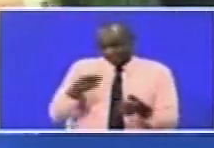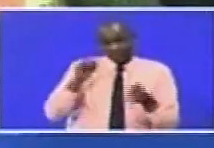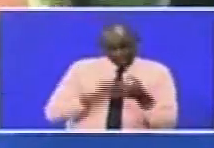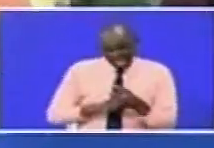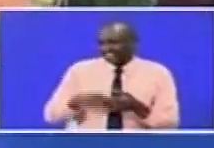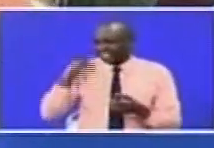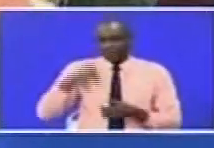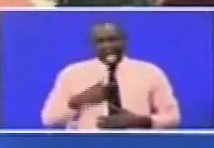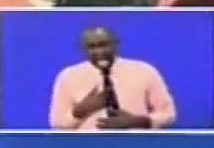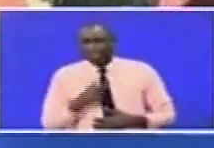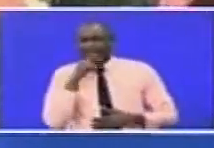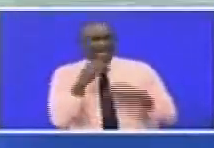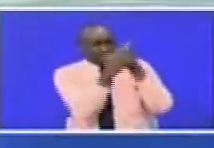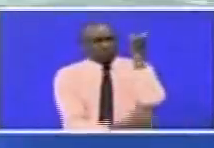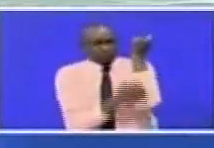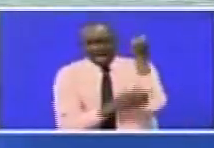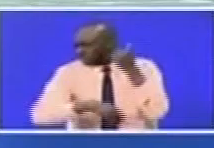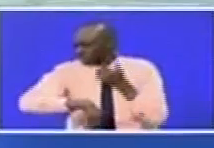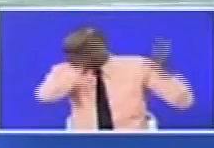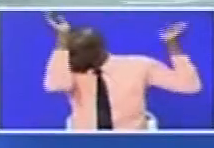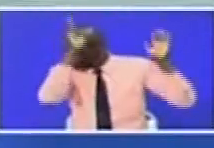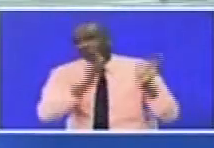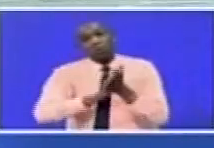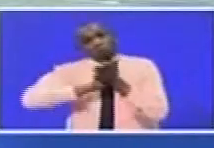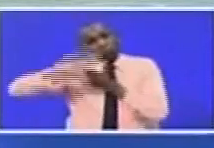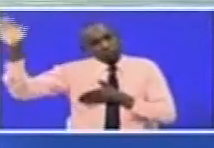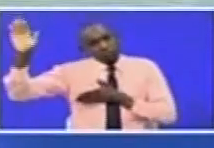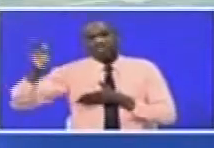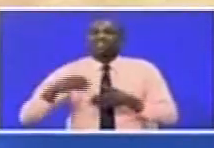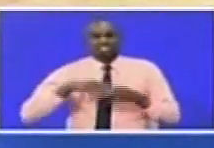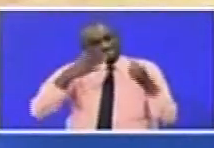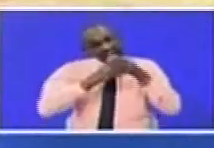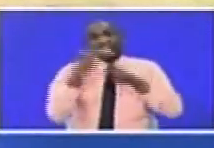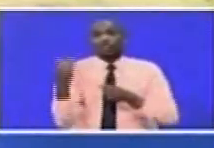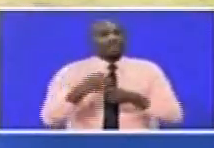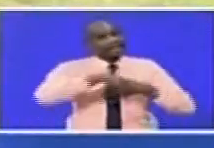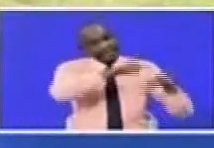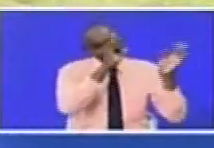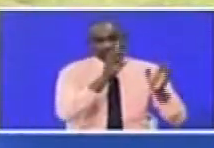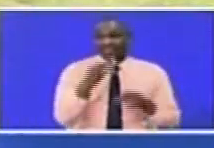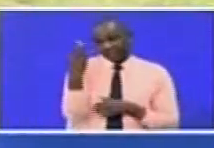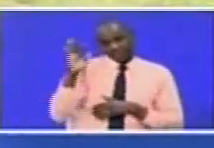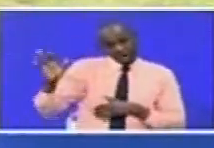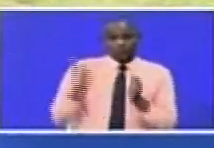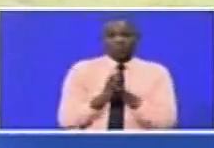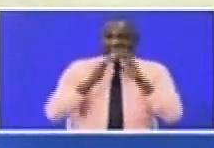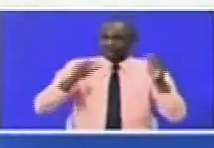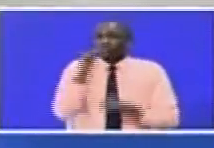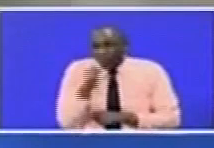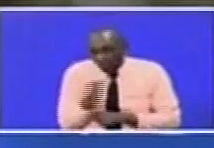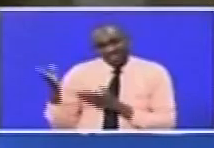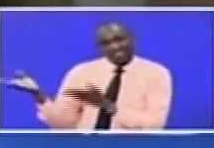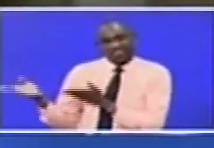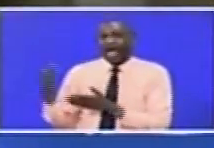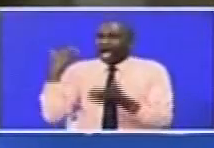alishindwa na ulofu wa bwana Onyera. Akaingia mitini na kumwachia watoto 9, ng'ombe watatu na nyumba hizi kukuu. Aka